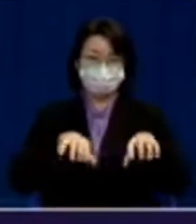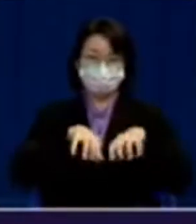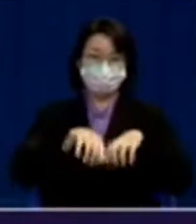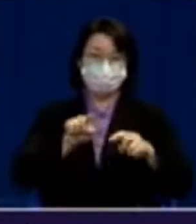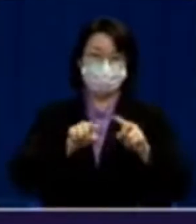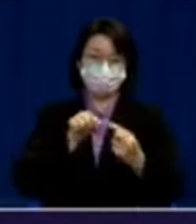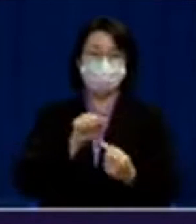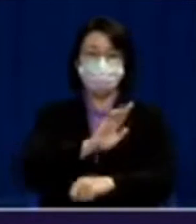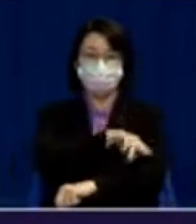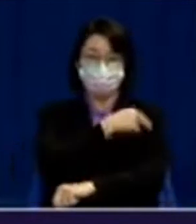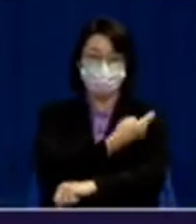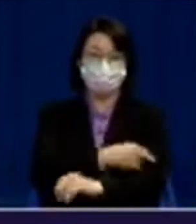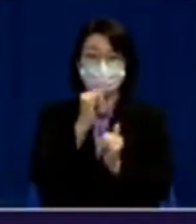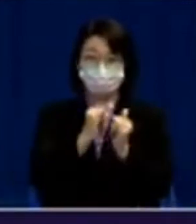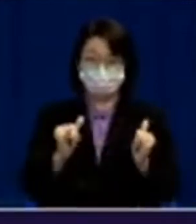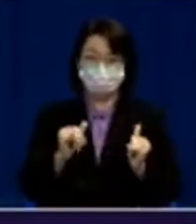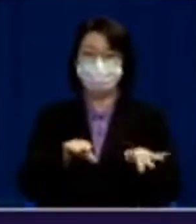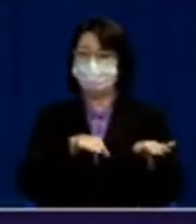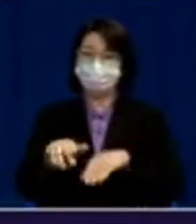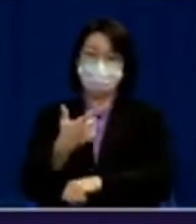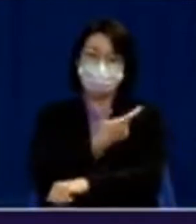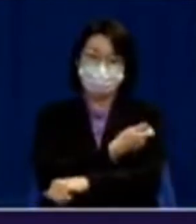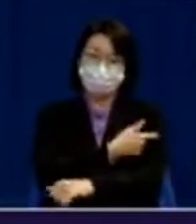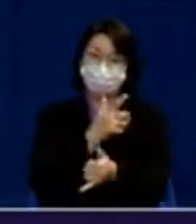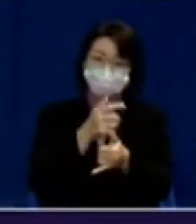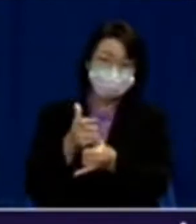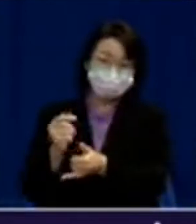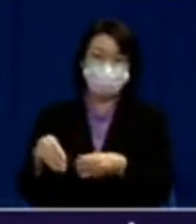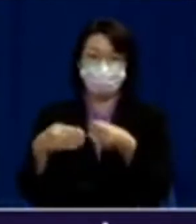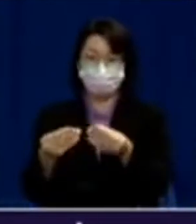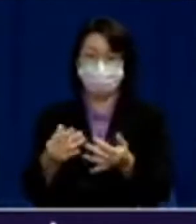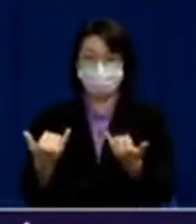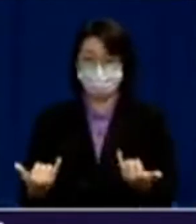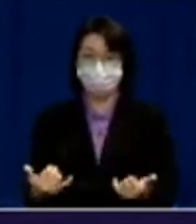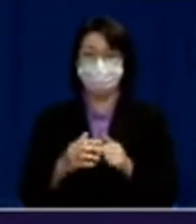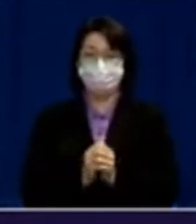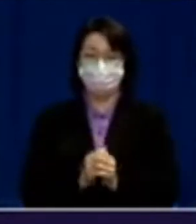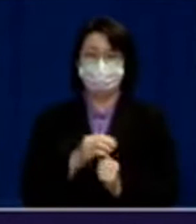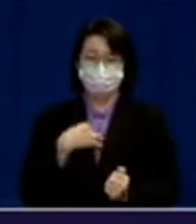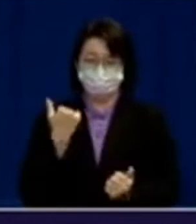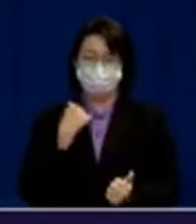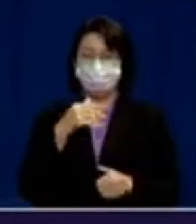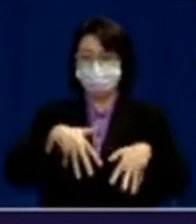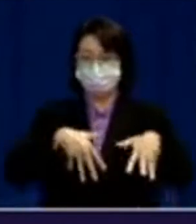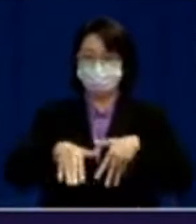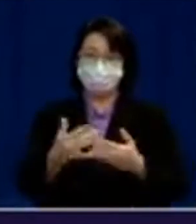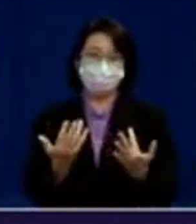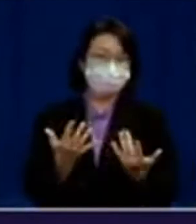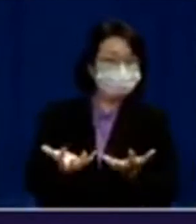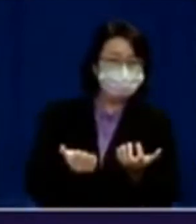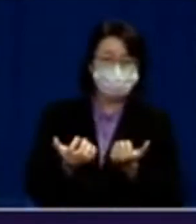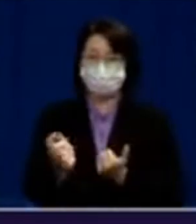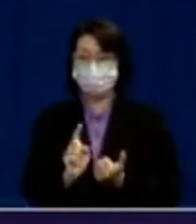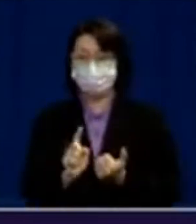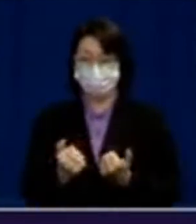สนามในการฉีดวัคซีนให้กับผู้ป่วยหรือหรือขอโทษขออภัยผู้ชมให้กับพี่น้องประชาชนนะในพื้นที่